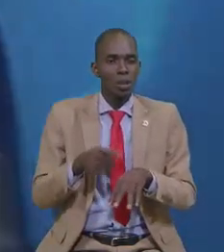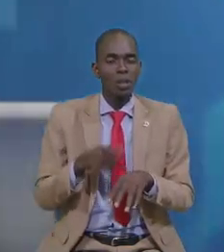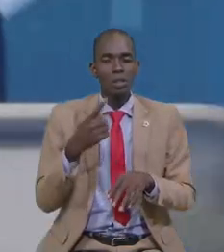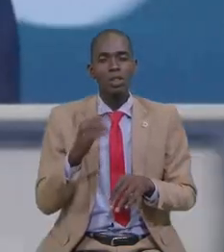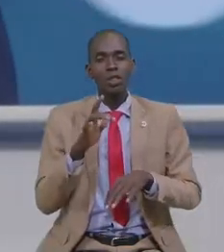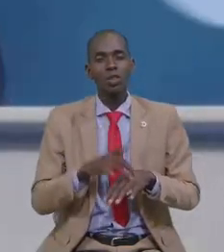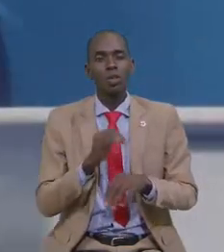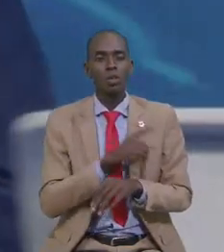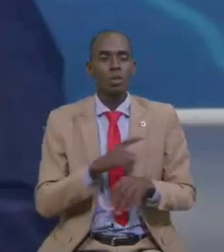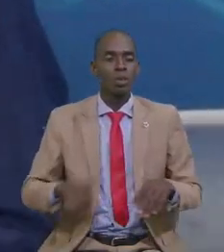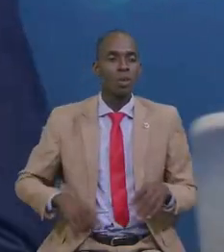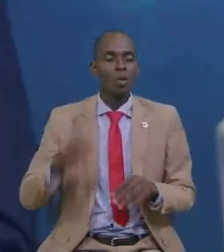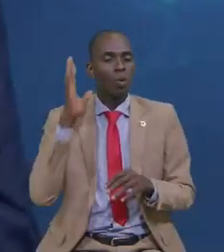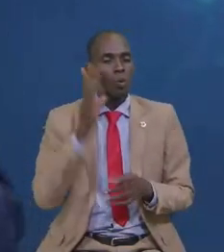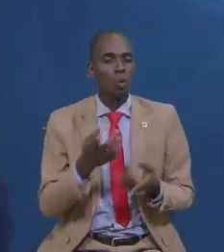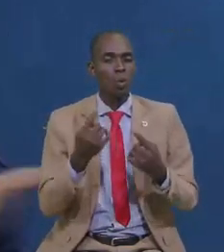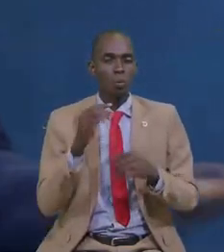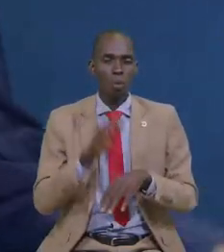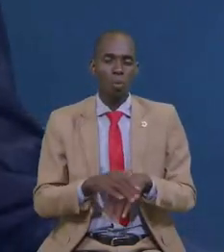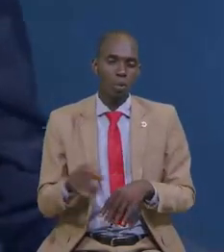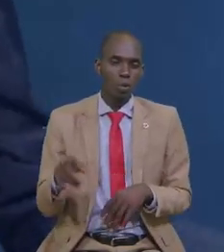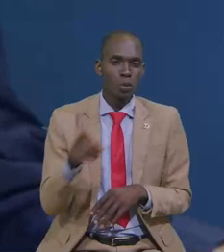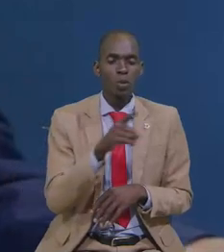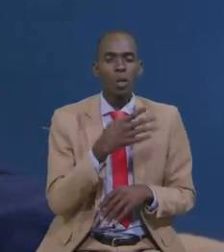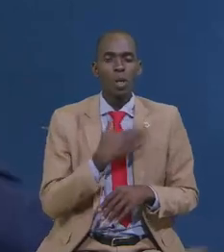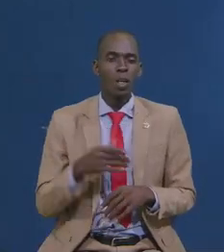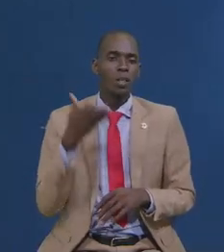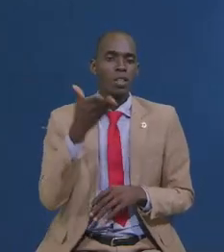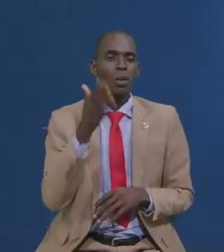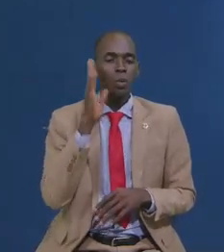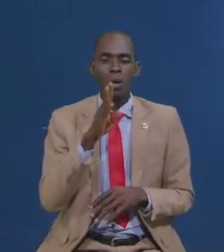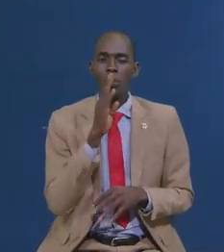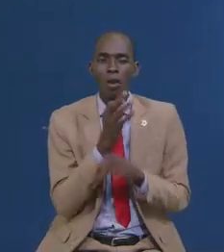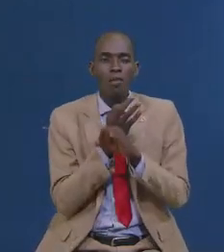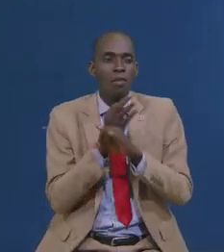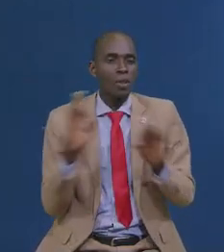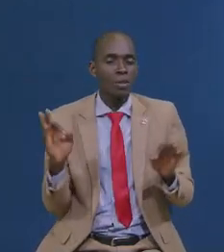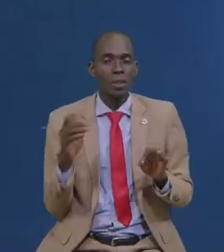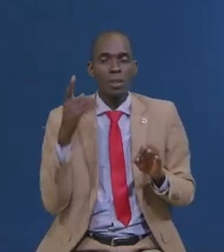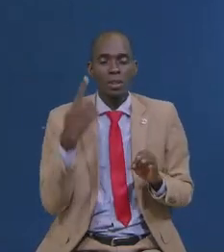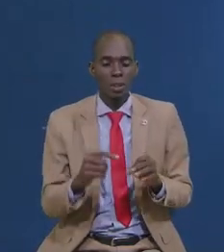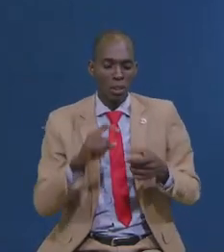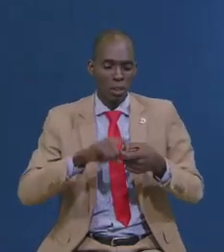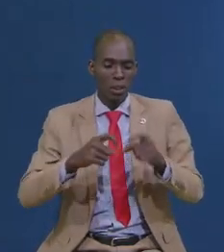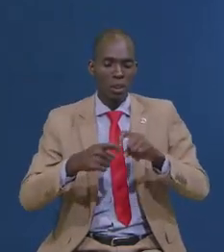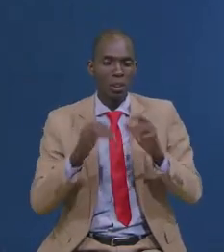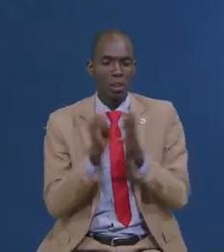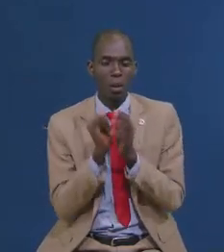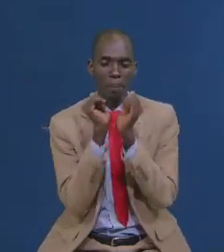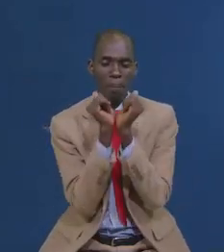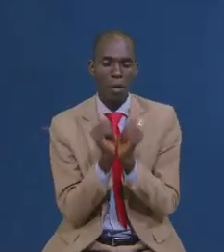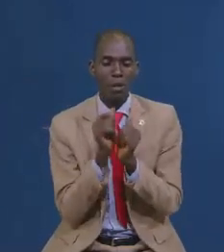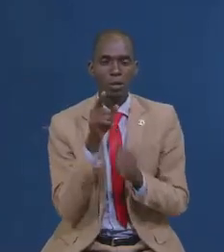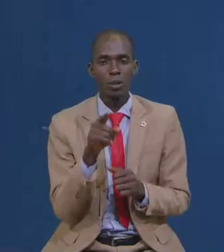clin d'œil, la touche du Seigneur viendra sur vous et vous serez libérés. Les chaînes qui vous